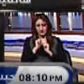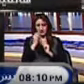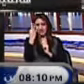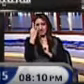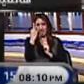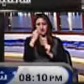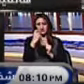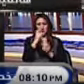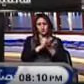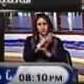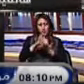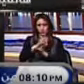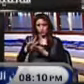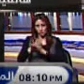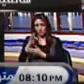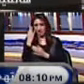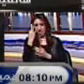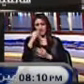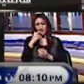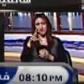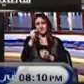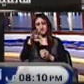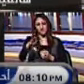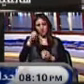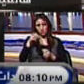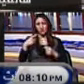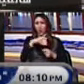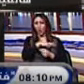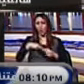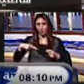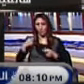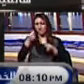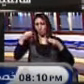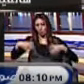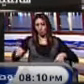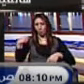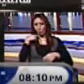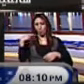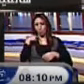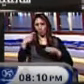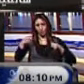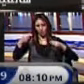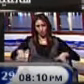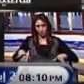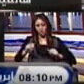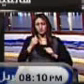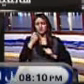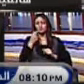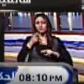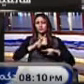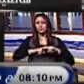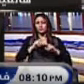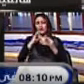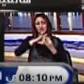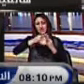قضايا أخرى، قضية كسب غير مشروع وقضية إهدار مال عام والقضايا الأخرى اللي هي قضية الخصوم الرئاسية.